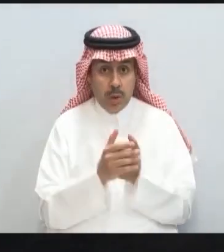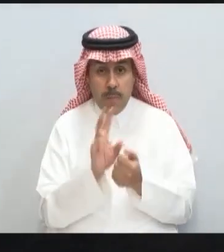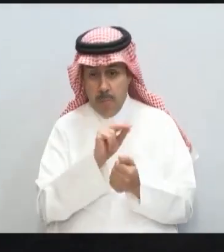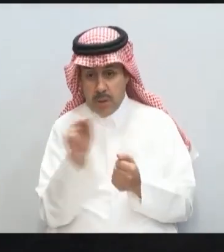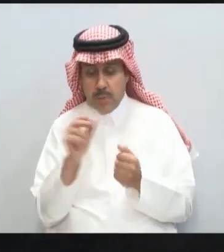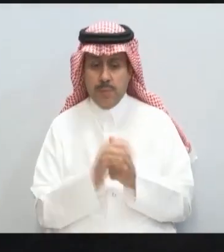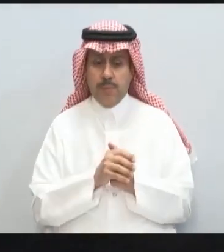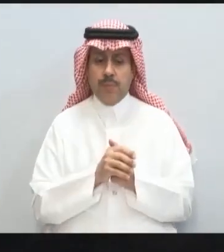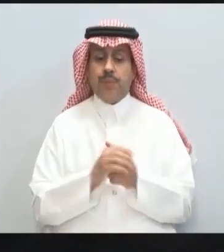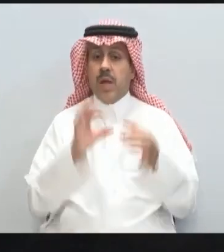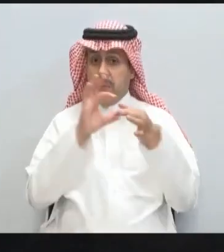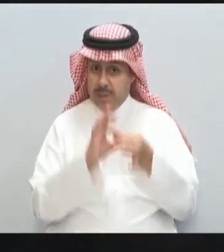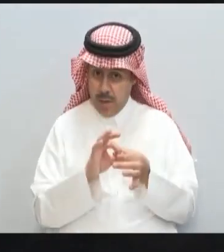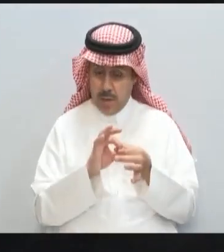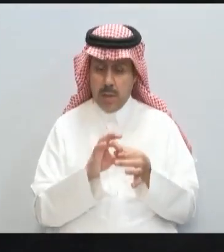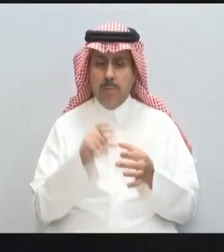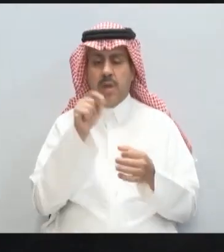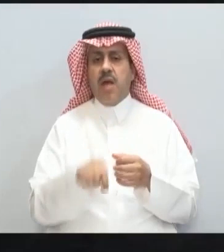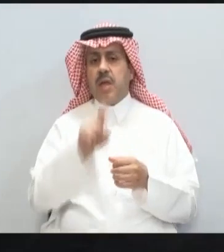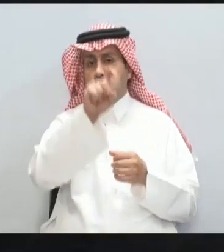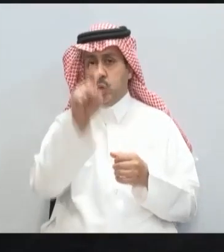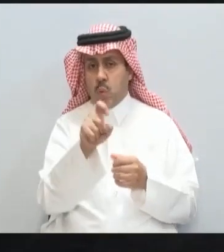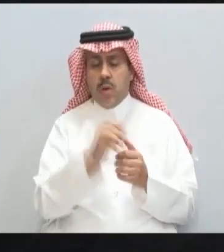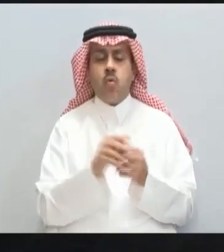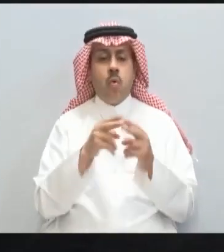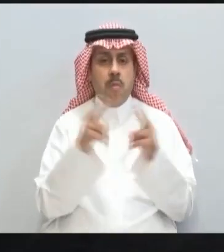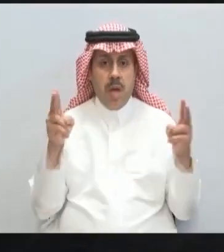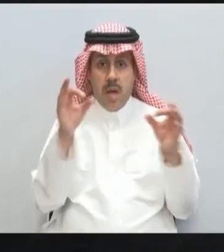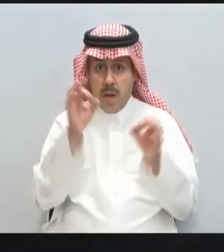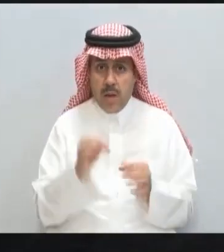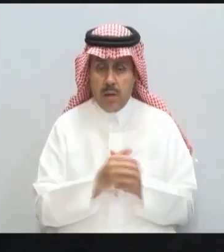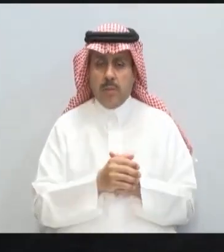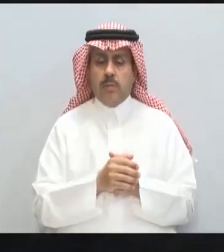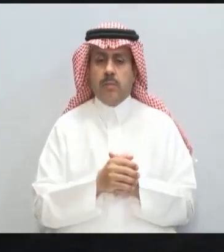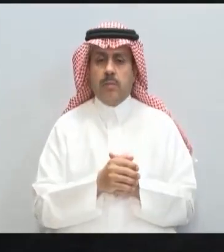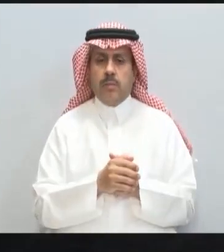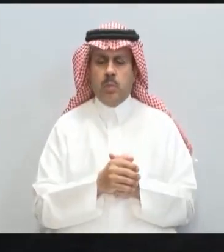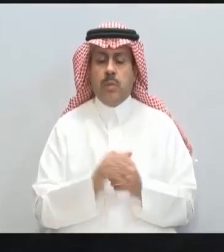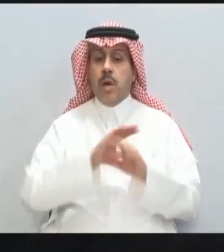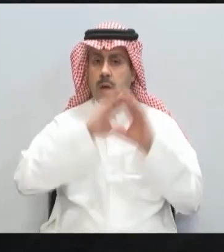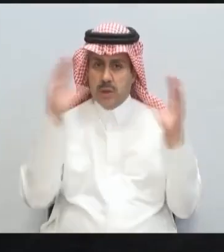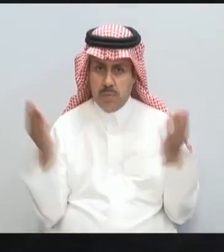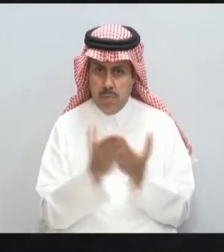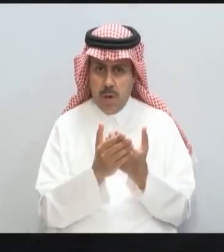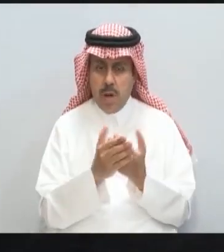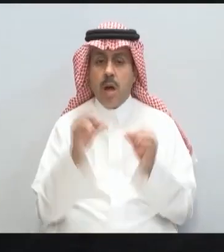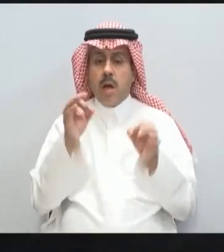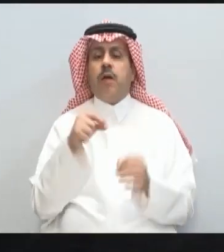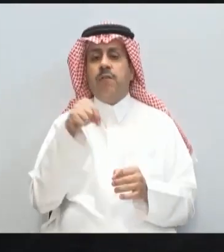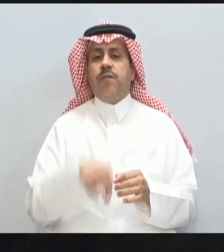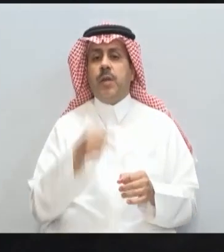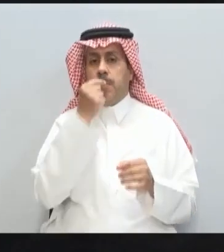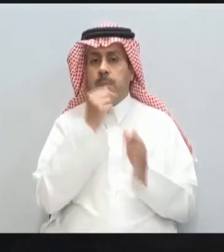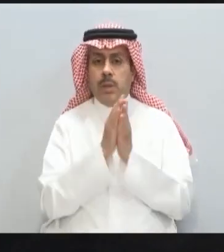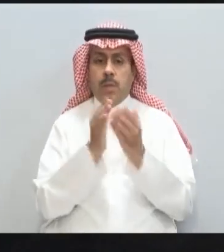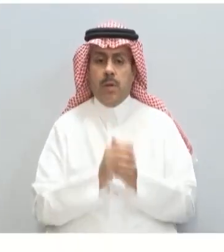هذا ما يتعلق بهذا السؤال وبيان ان هذه الايه فعلا اجمع ايه في كتاب الله